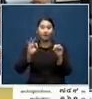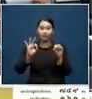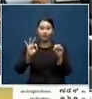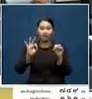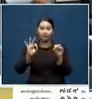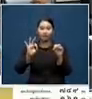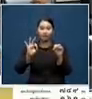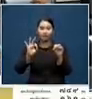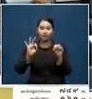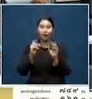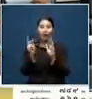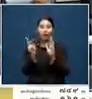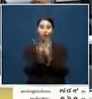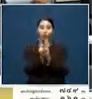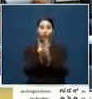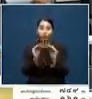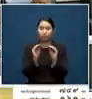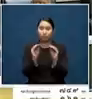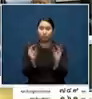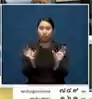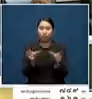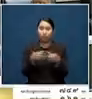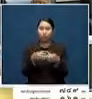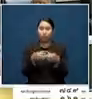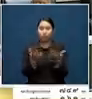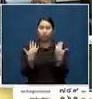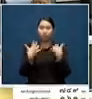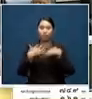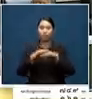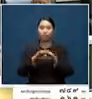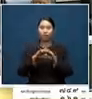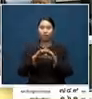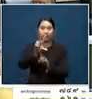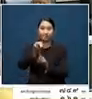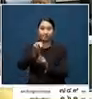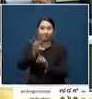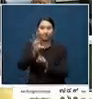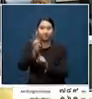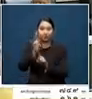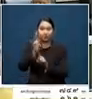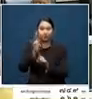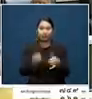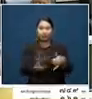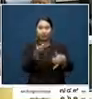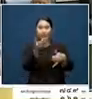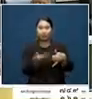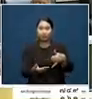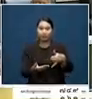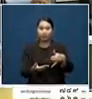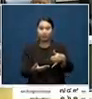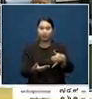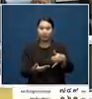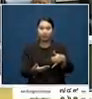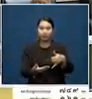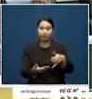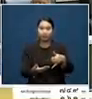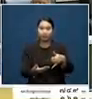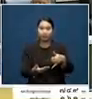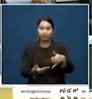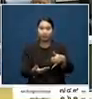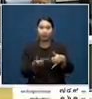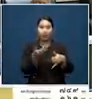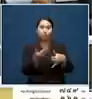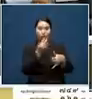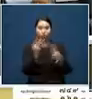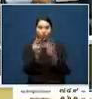ต่วันนี้ไปจนถึงวันที่19ว่ากลุ่ม8พรรคร่วมเขาจะคุยกันยังไงเพื่อไทยอาจจะ